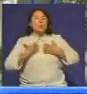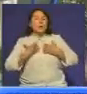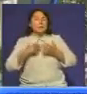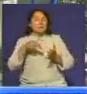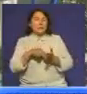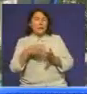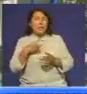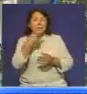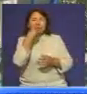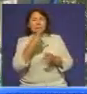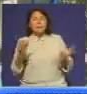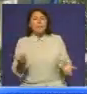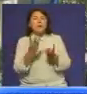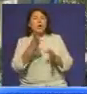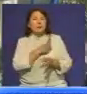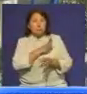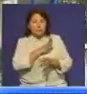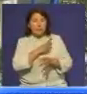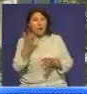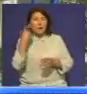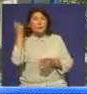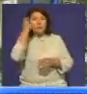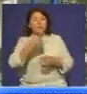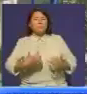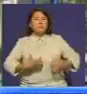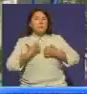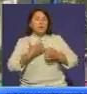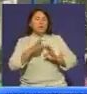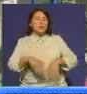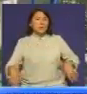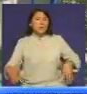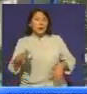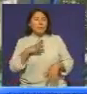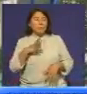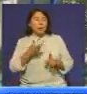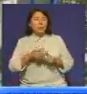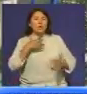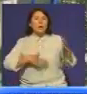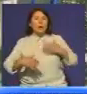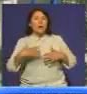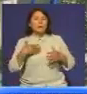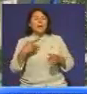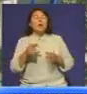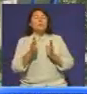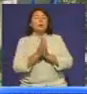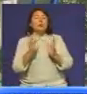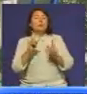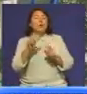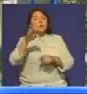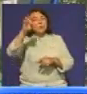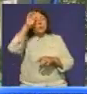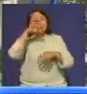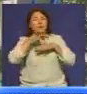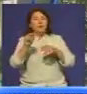недавно здесь был пожар когда мы узнали об этом нам стало страшно за своих детей мы были бы очень рады и признательны если государство